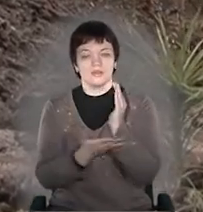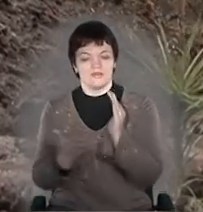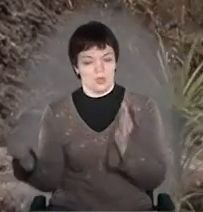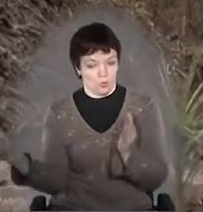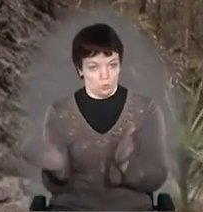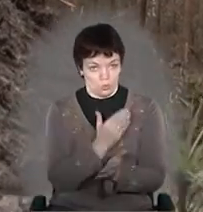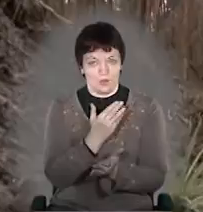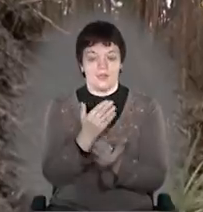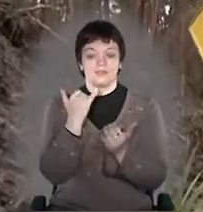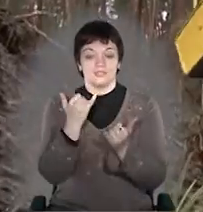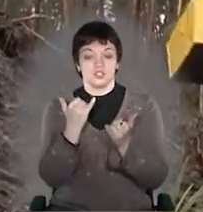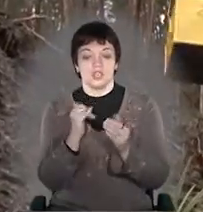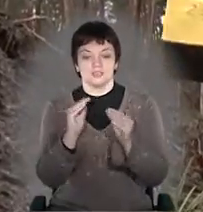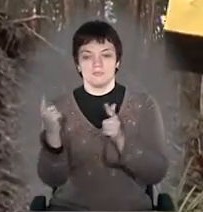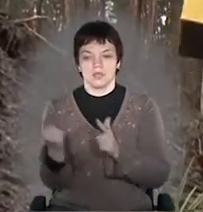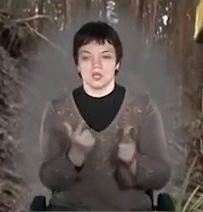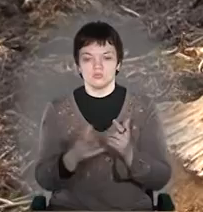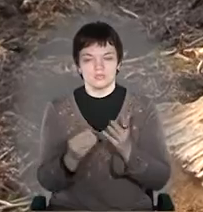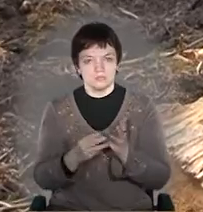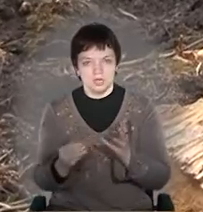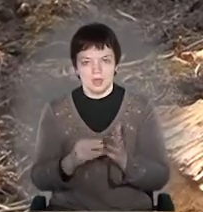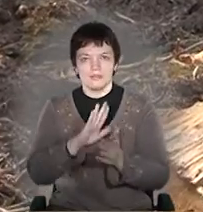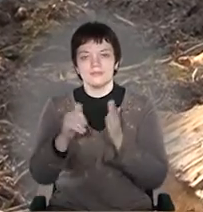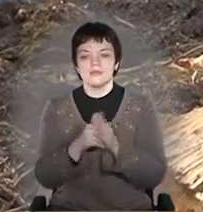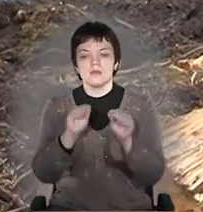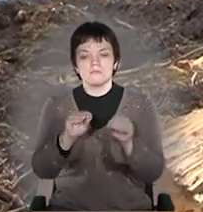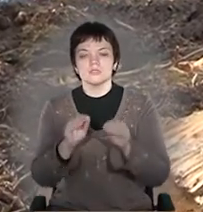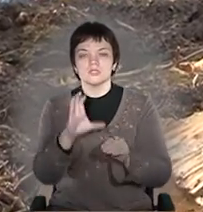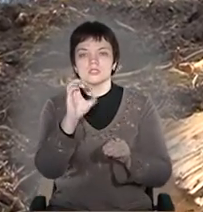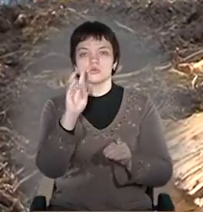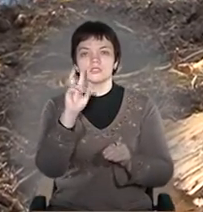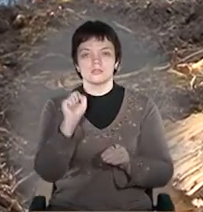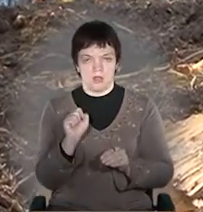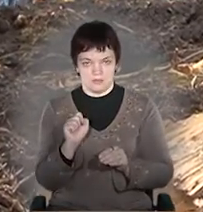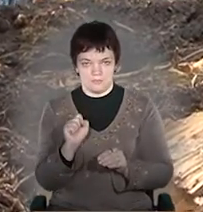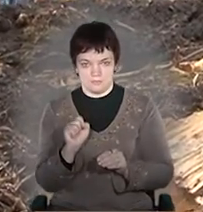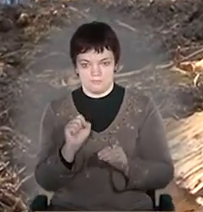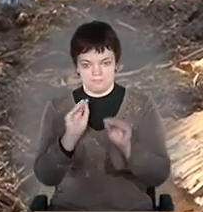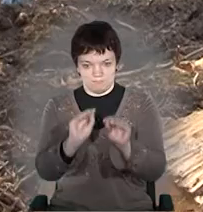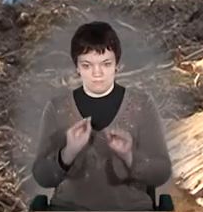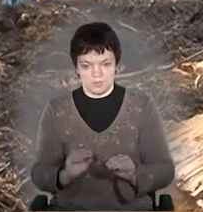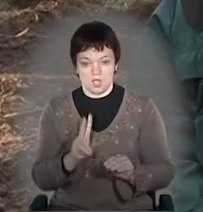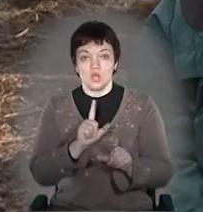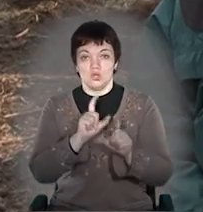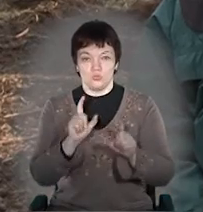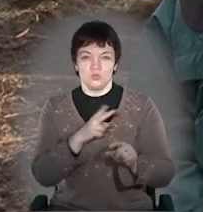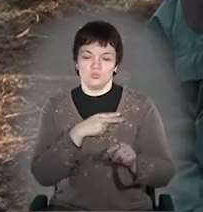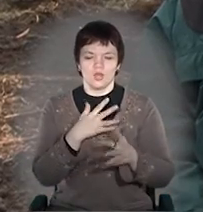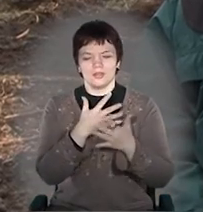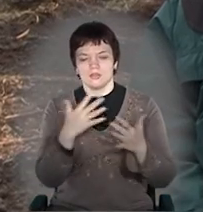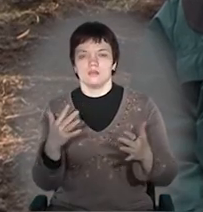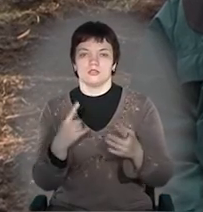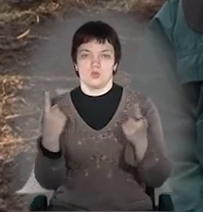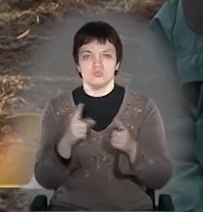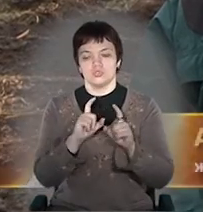сосны, сосны обыкновенной. И сейчас действительно партийцы садят эту сосну. Но я бы